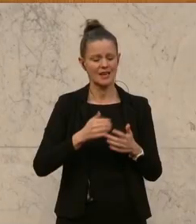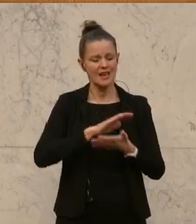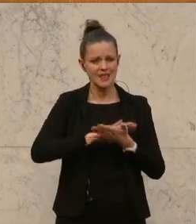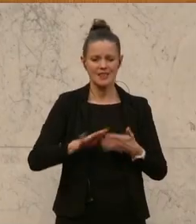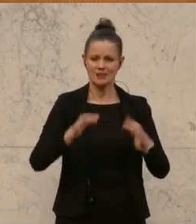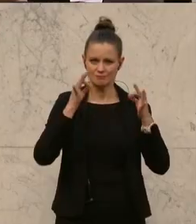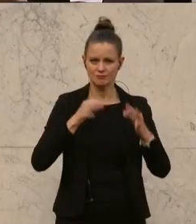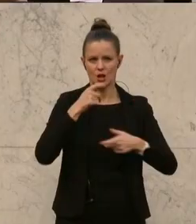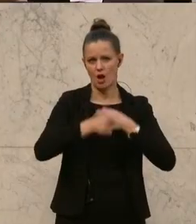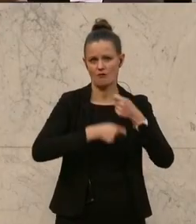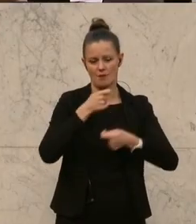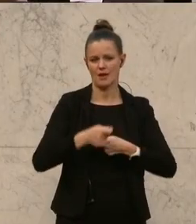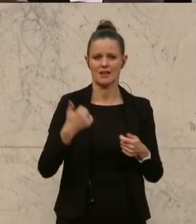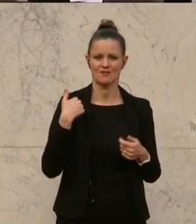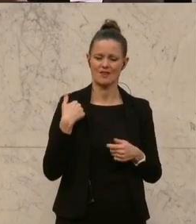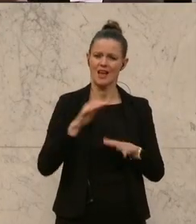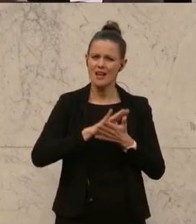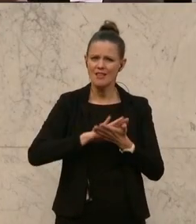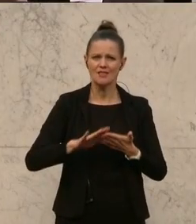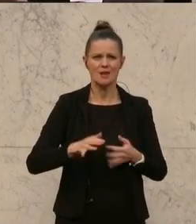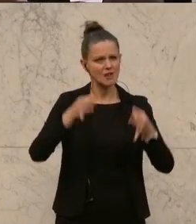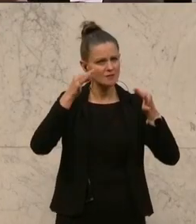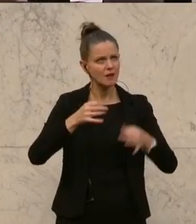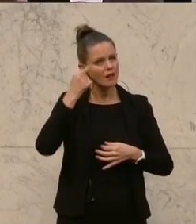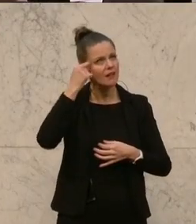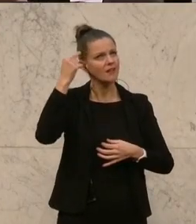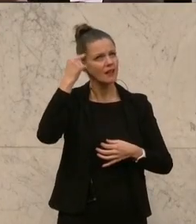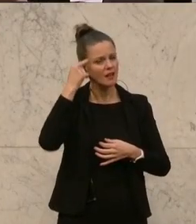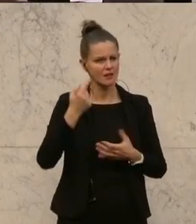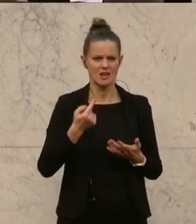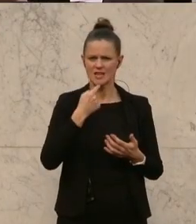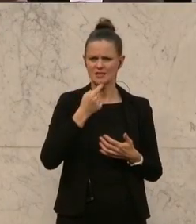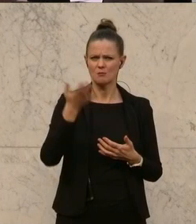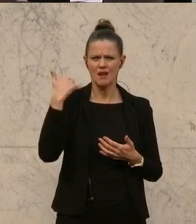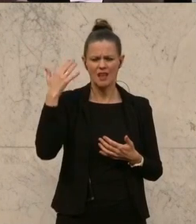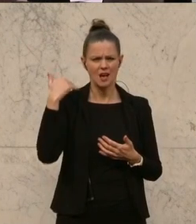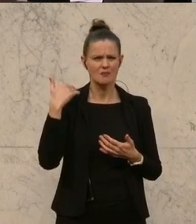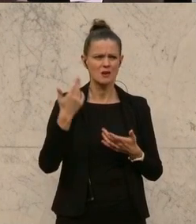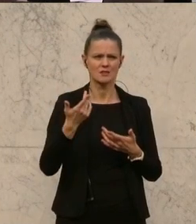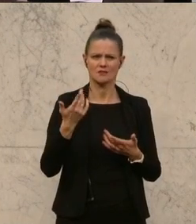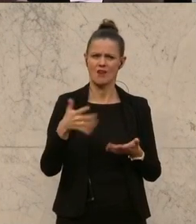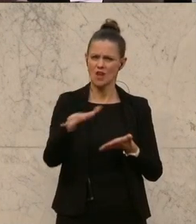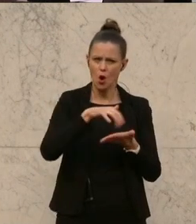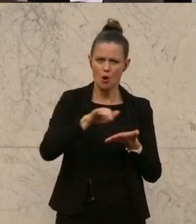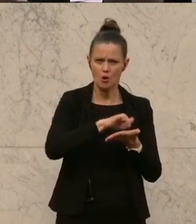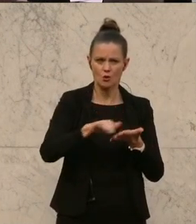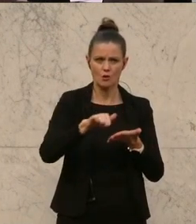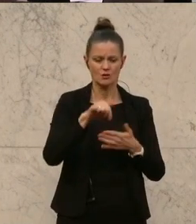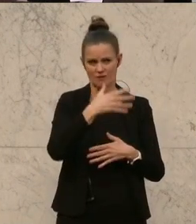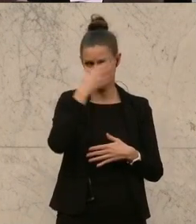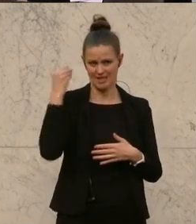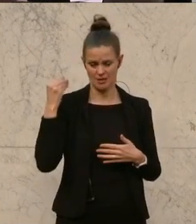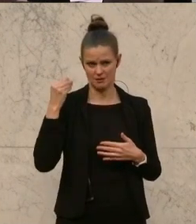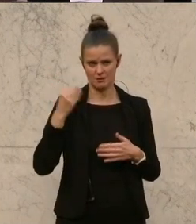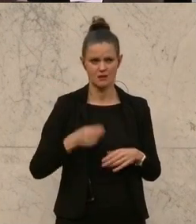aufgearbeitet. Es hat nie ein richtiges Gedenken stattgefunden. Man hat sogar von einem vergessenen Holocaust gesprochen. Und es ist aber wichtig,